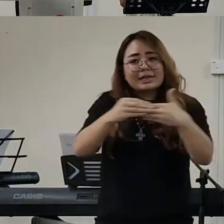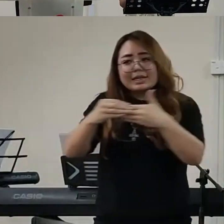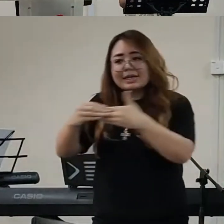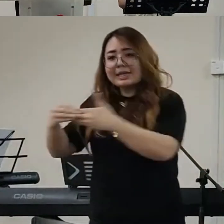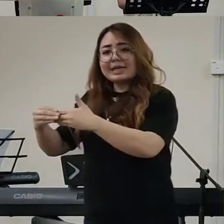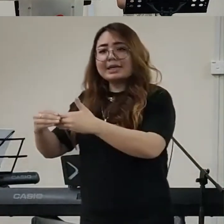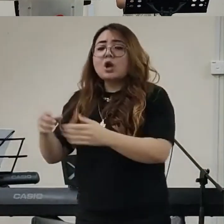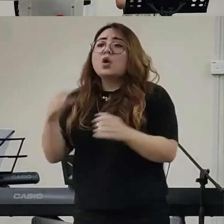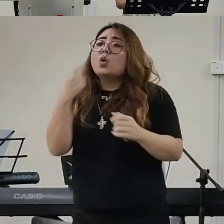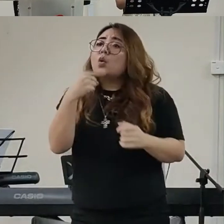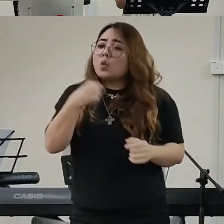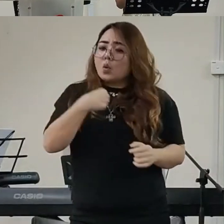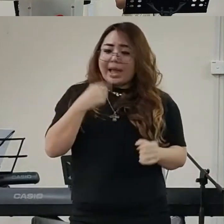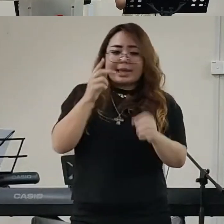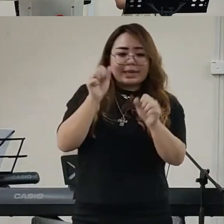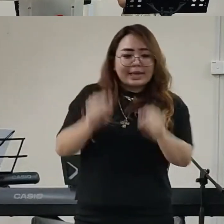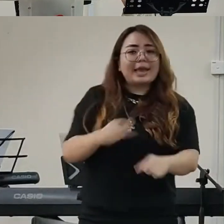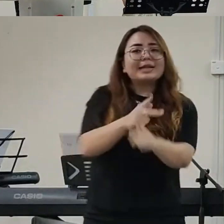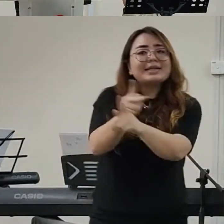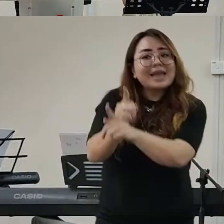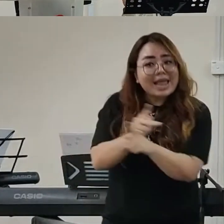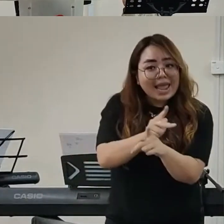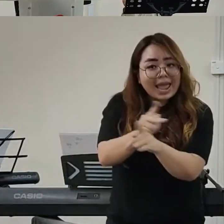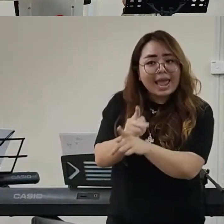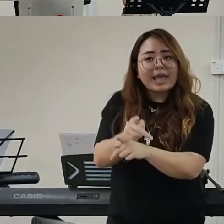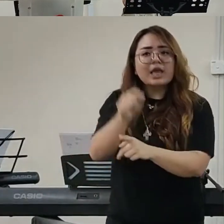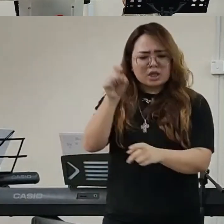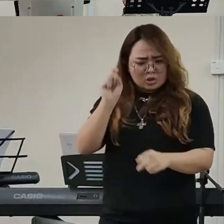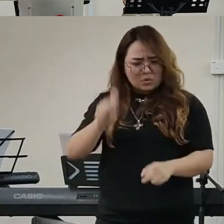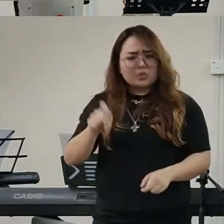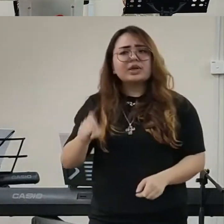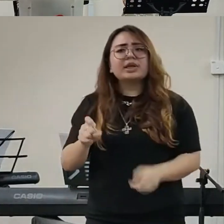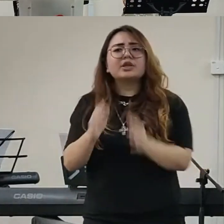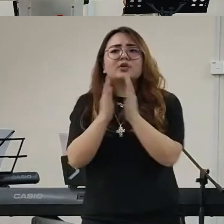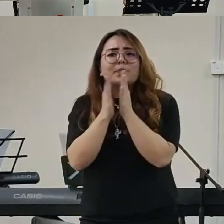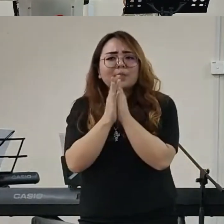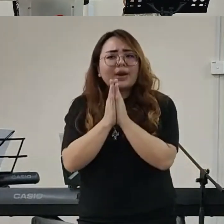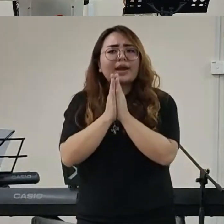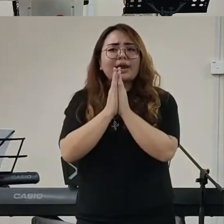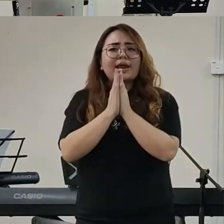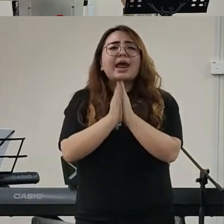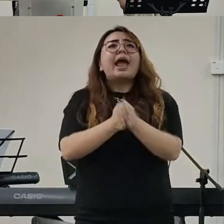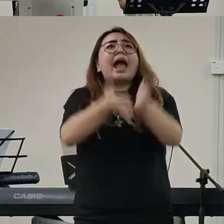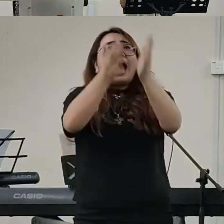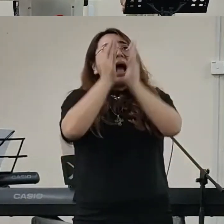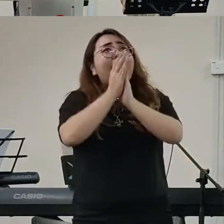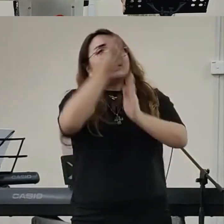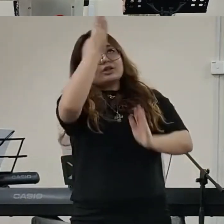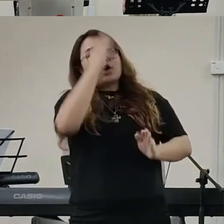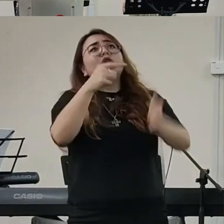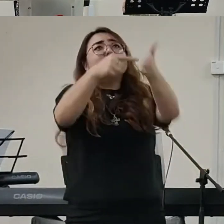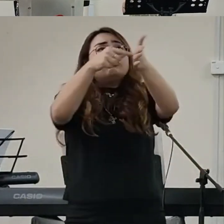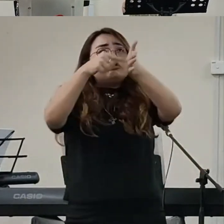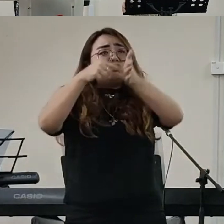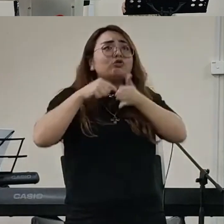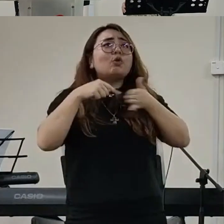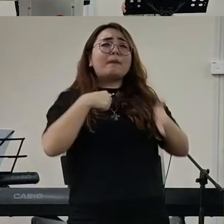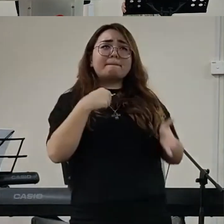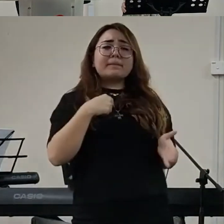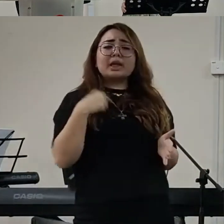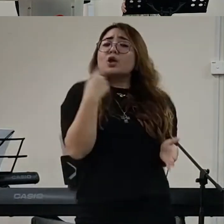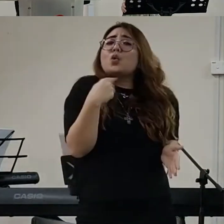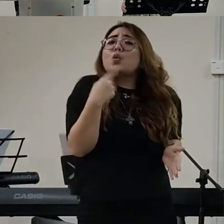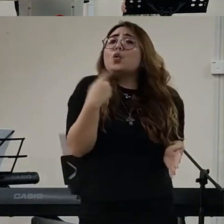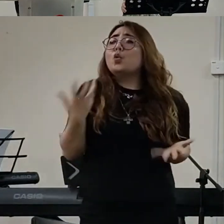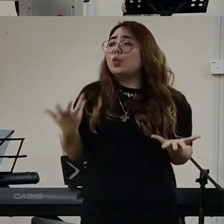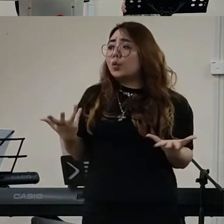让耶稣来带领你如何成为一个牧者。 You speak to someone, maybe say, and then you find out that person is a Christian. Then you say, Are you